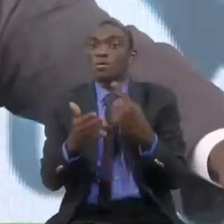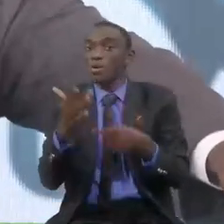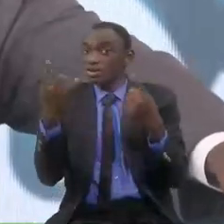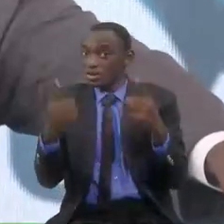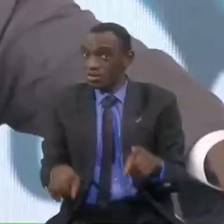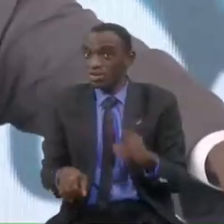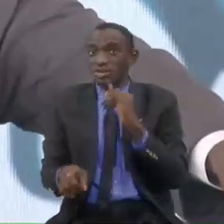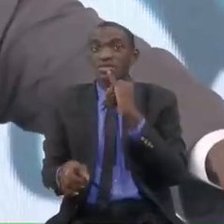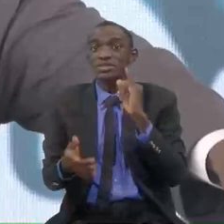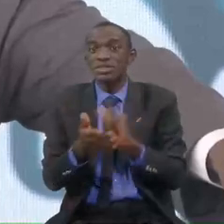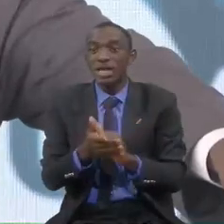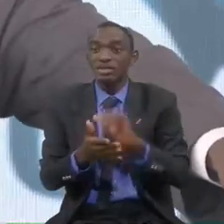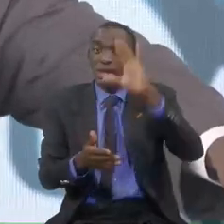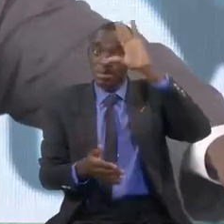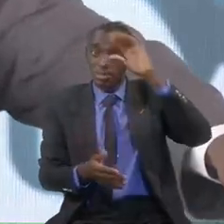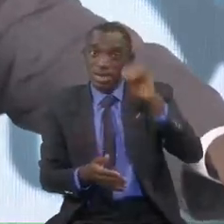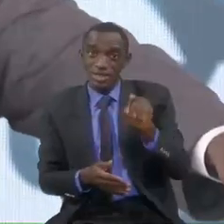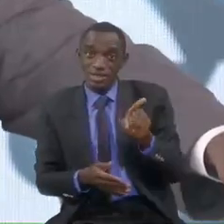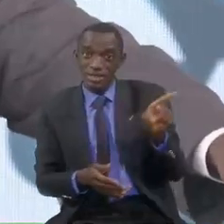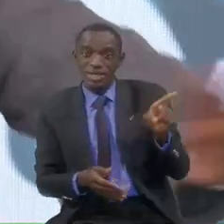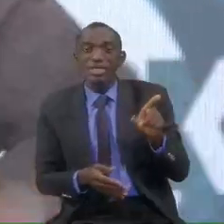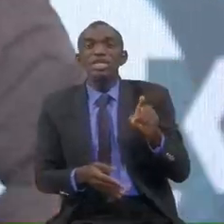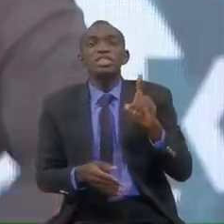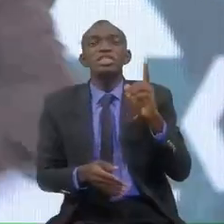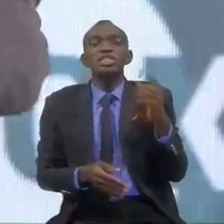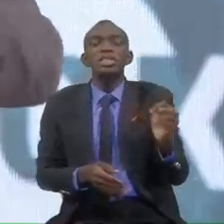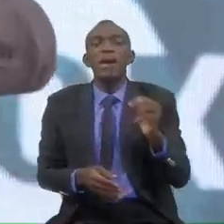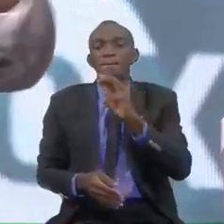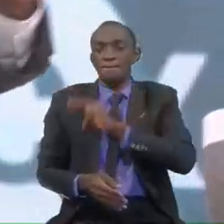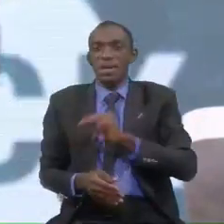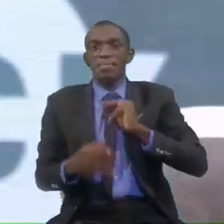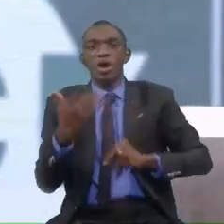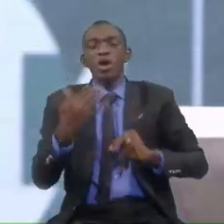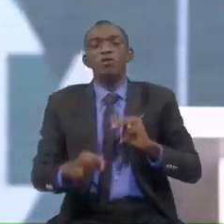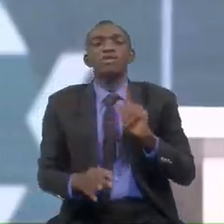là, un membre des directeurs